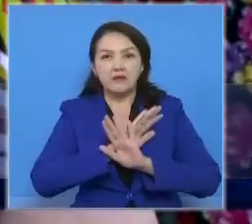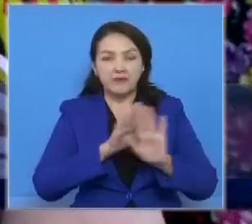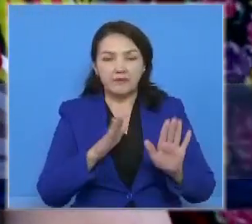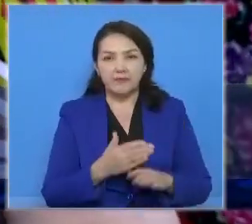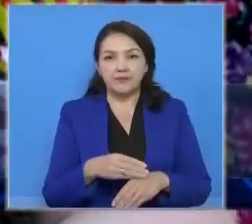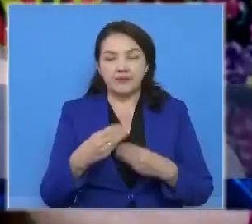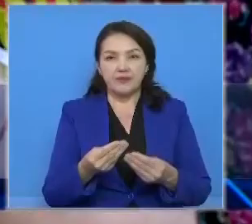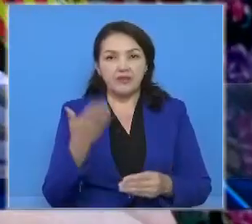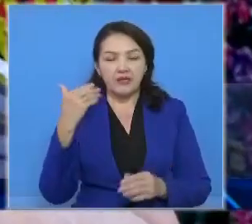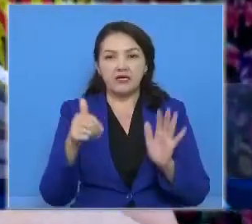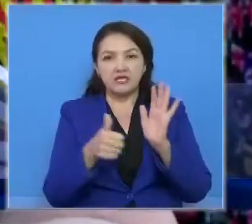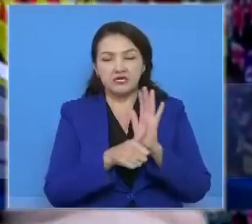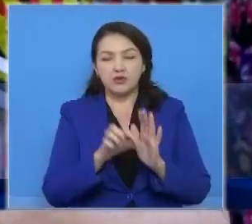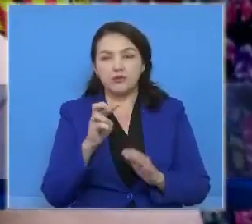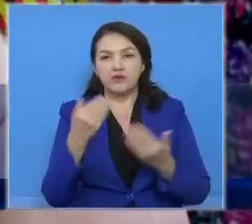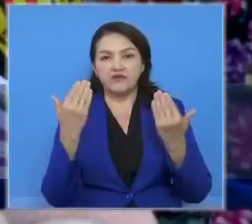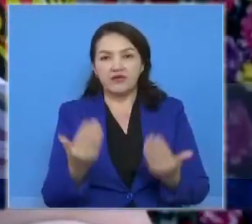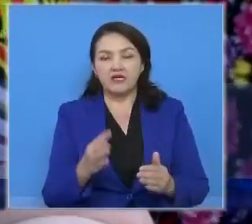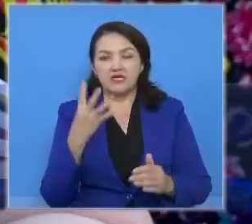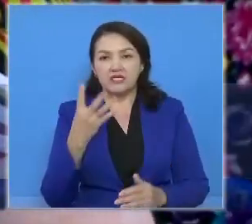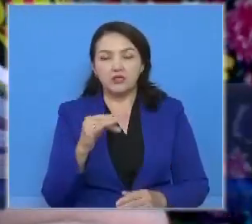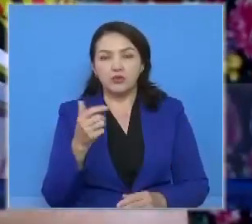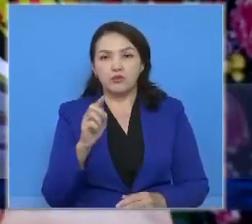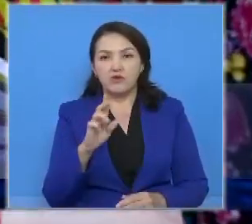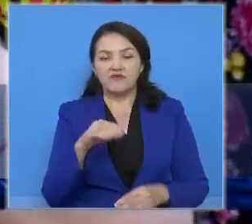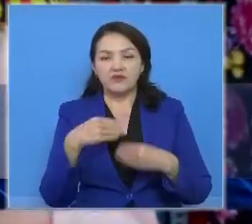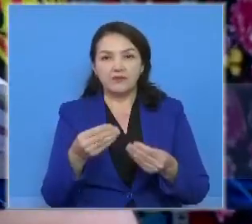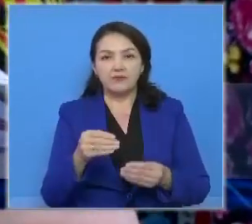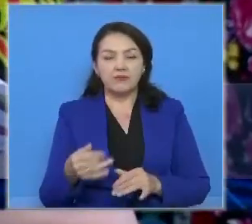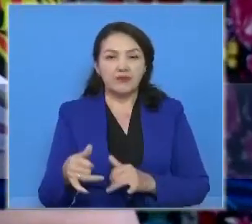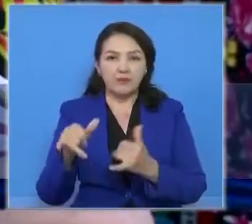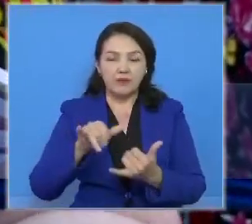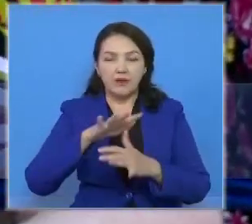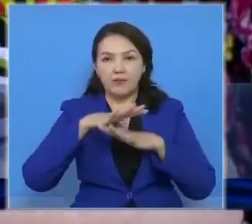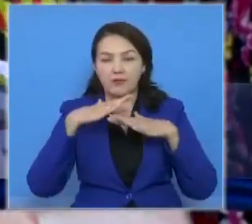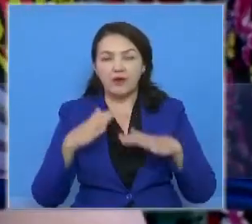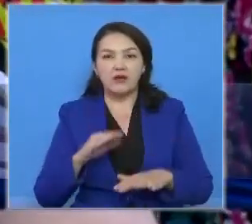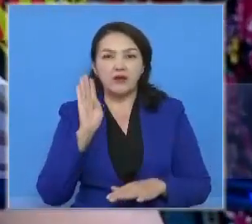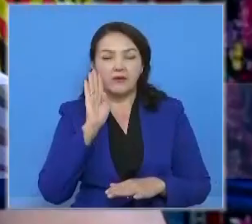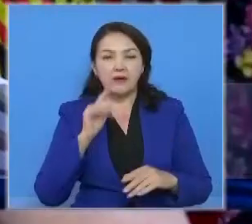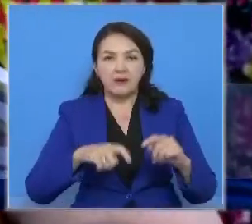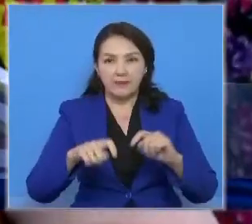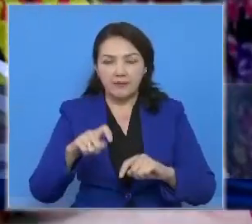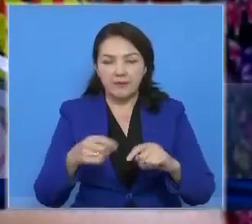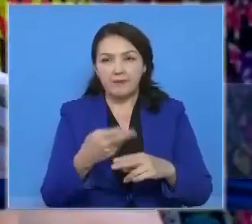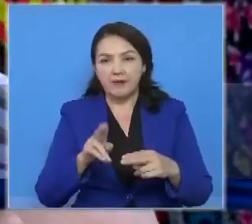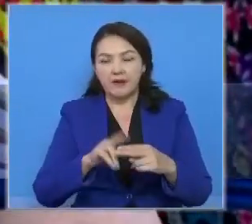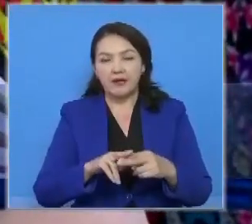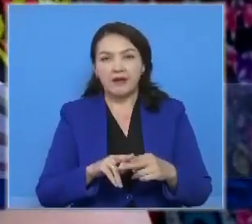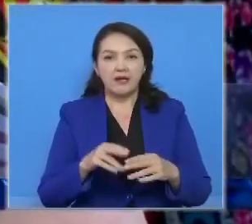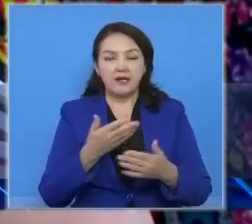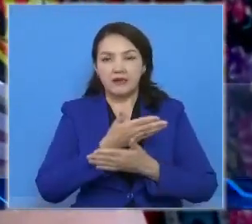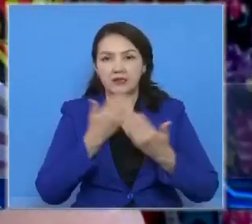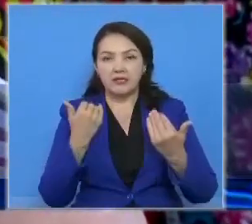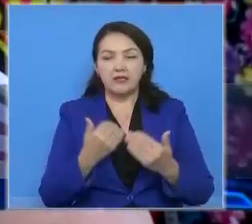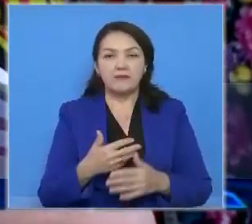году давали вам 6 кубов, говорит, в этом году 4 даем. На полив больше уходит. Днем, говорит, полив идет, поэтому у вас вода не доходит